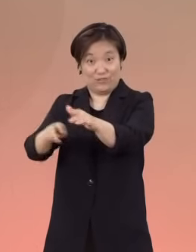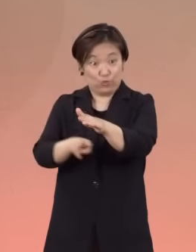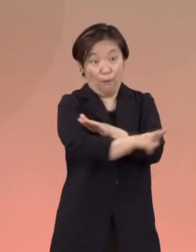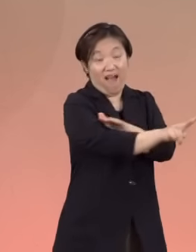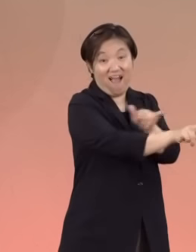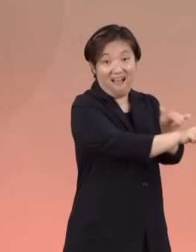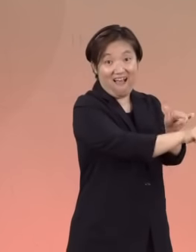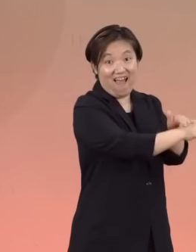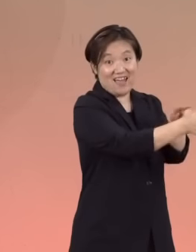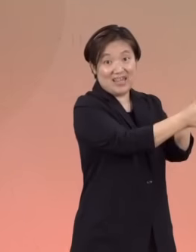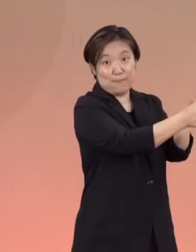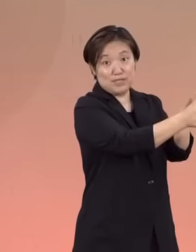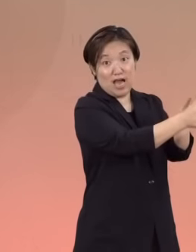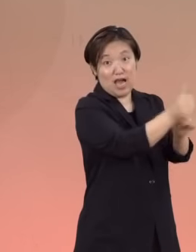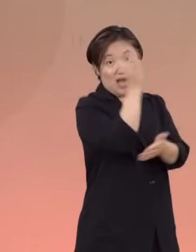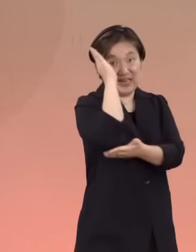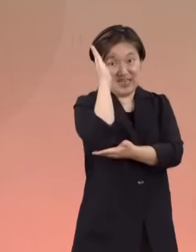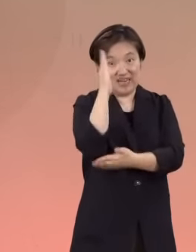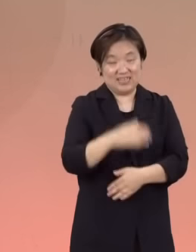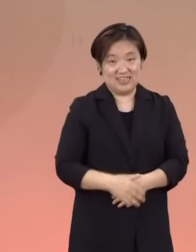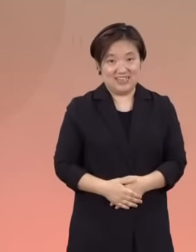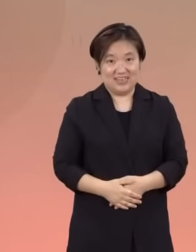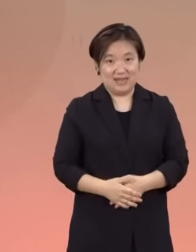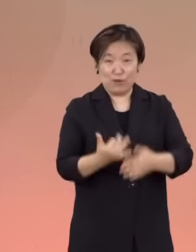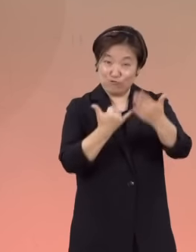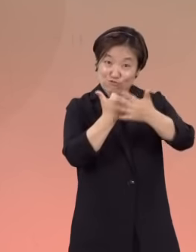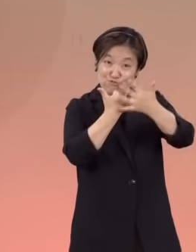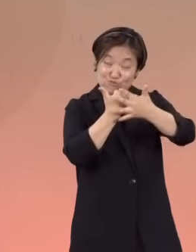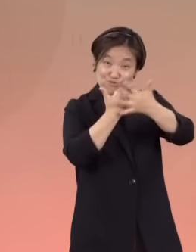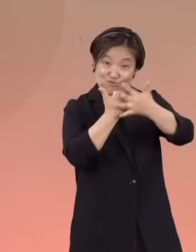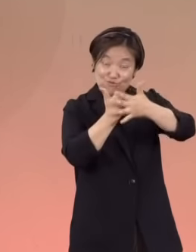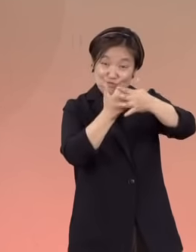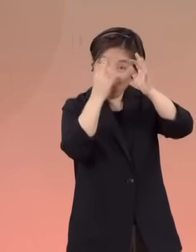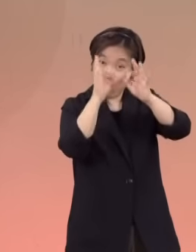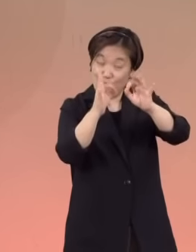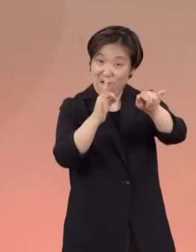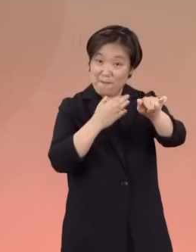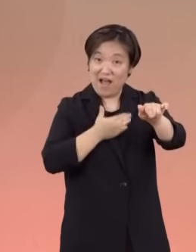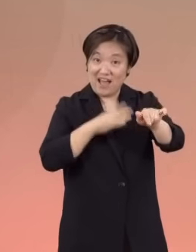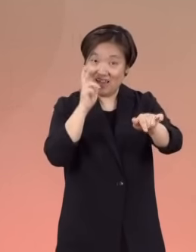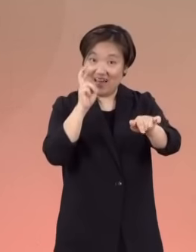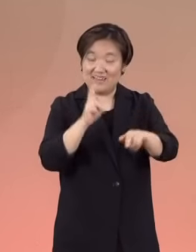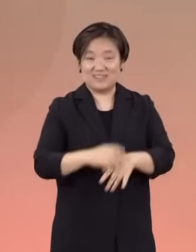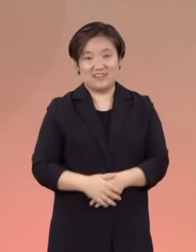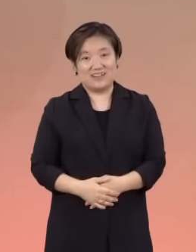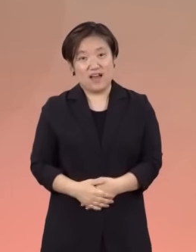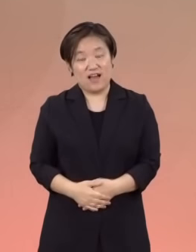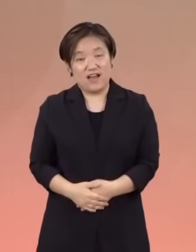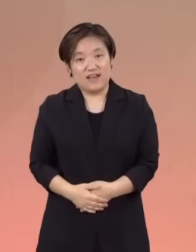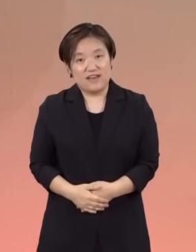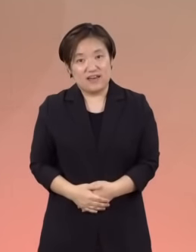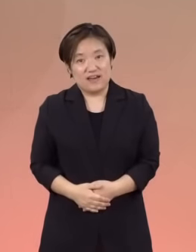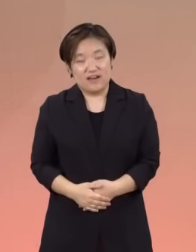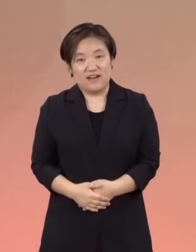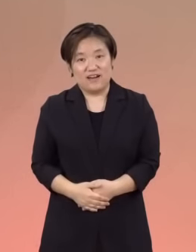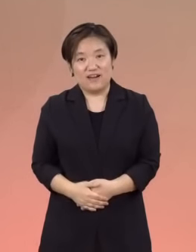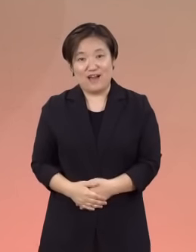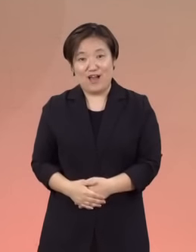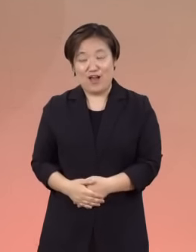여러분 튜브에서 검색해 보면 나올 거예요 소나무 시즌 3 150회 저승가는 버스에서